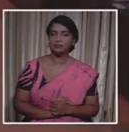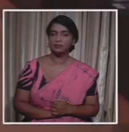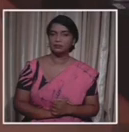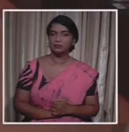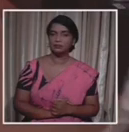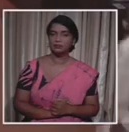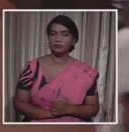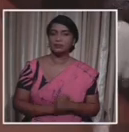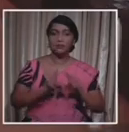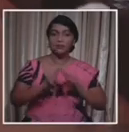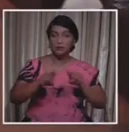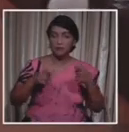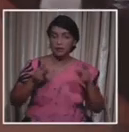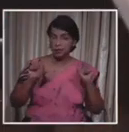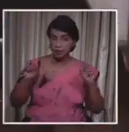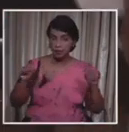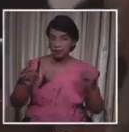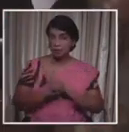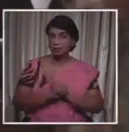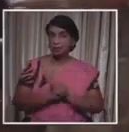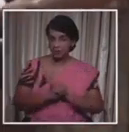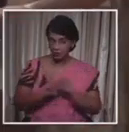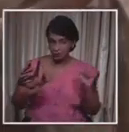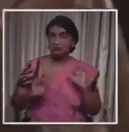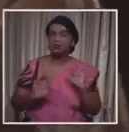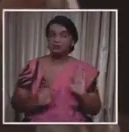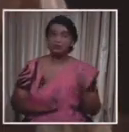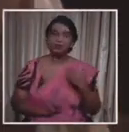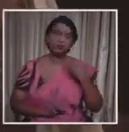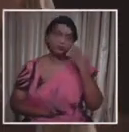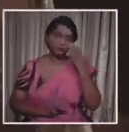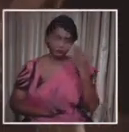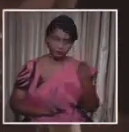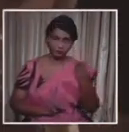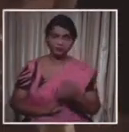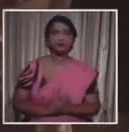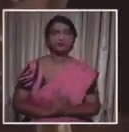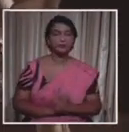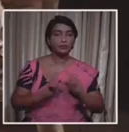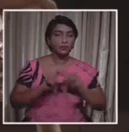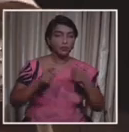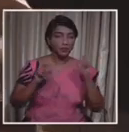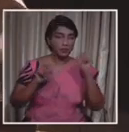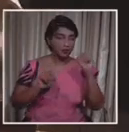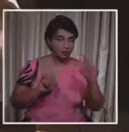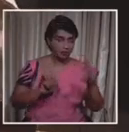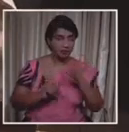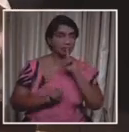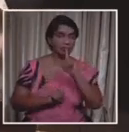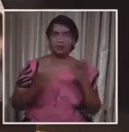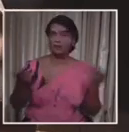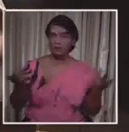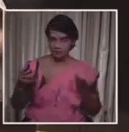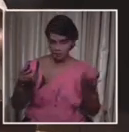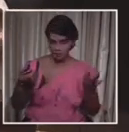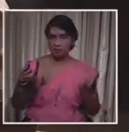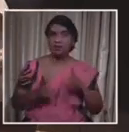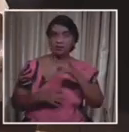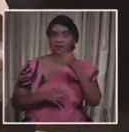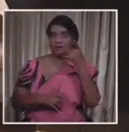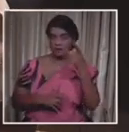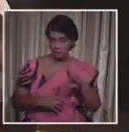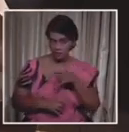වෙනත් නම් නොමැති බවයි පෙනෙන්නේ. වෙනත් නම් ඉදිරිපත් වෙන්නේ නැහැ.